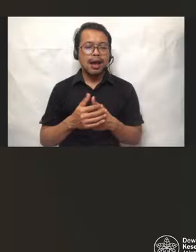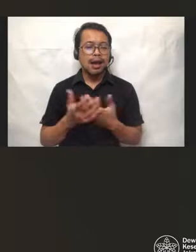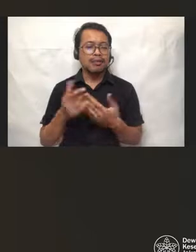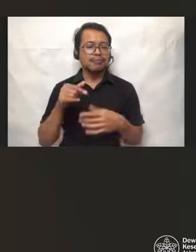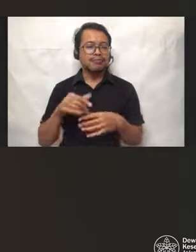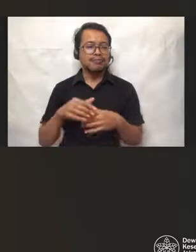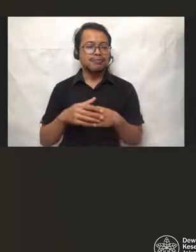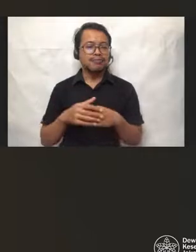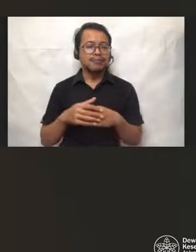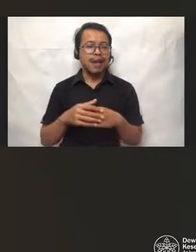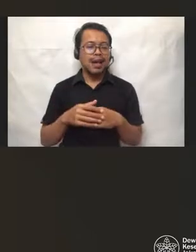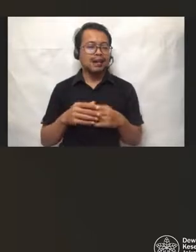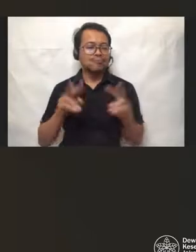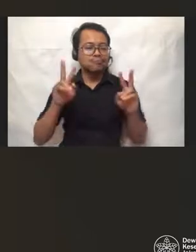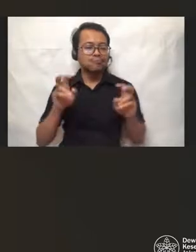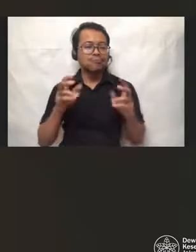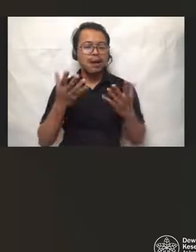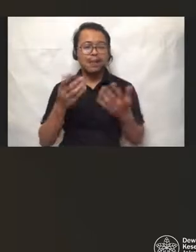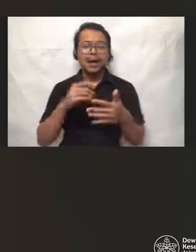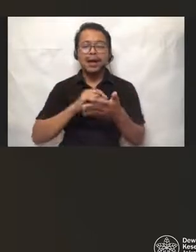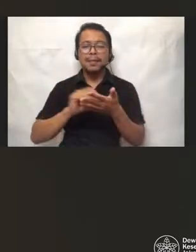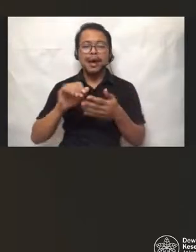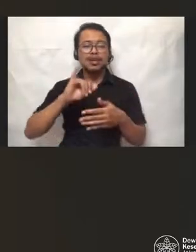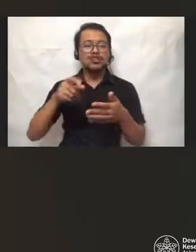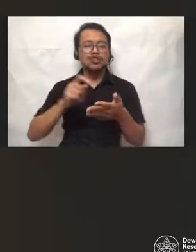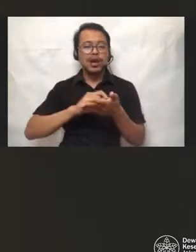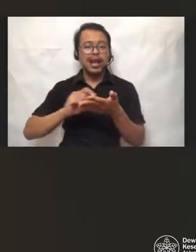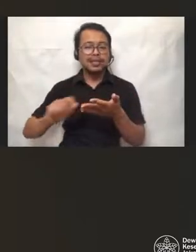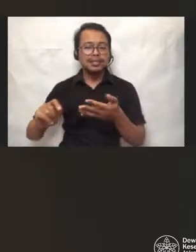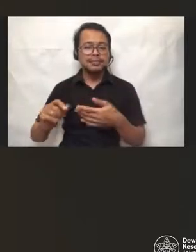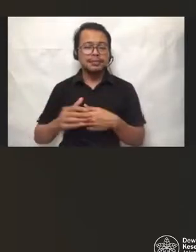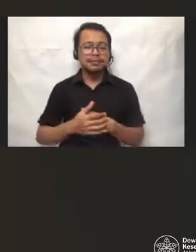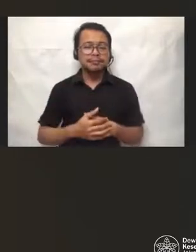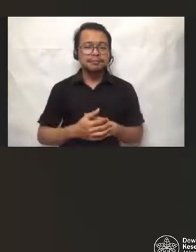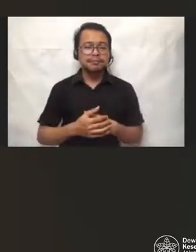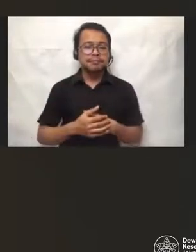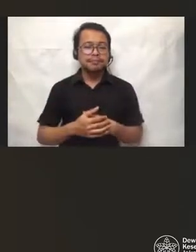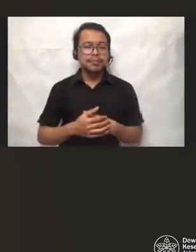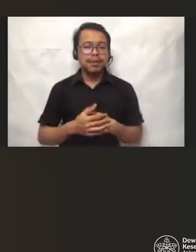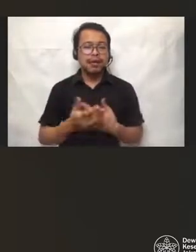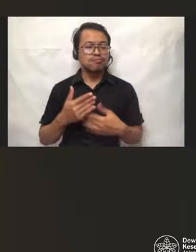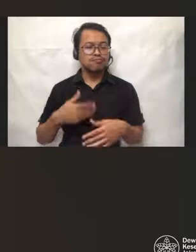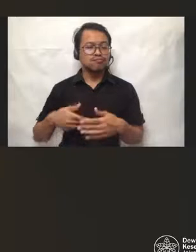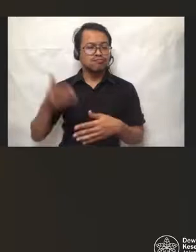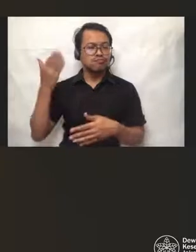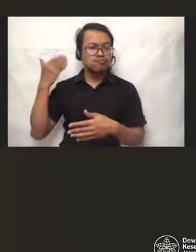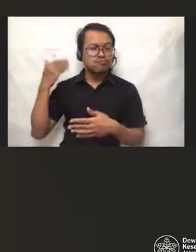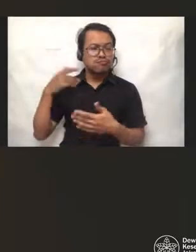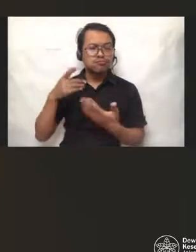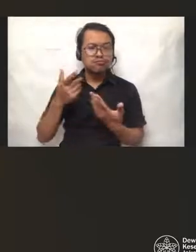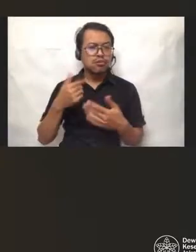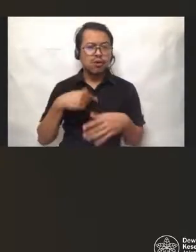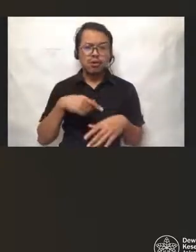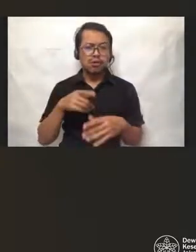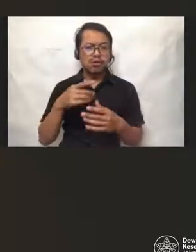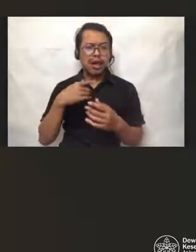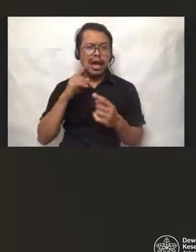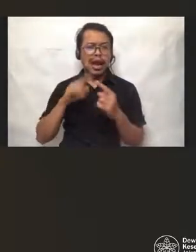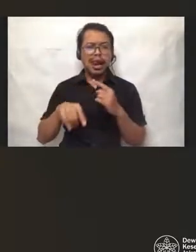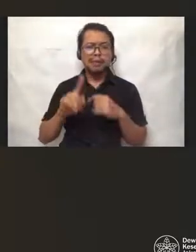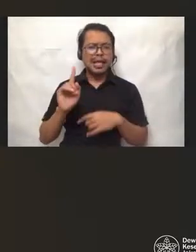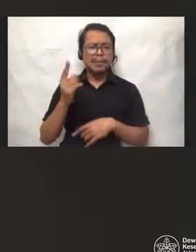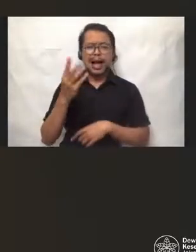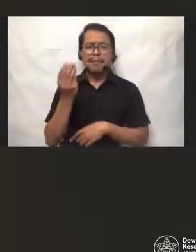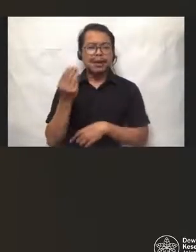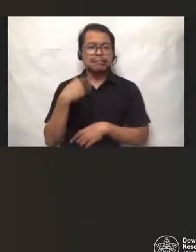keren jurnalisme. Harus saya akui, saya tidak ingat persis kapan pertama kali mengenal Profesor Dr. Musdah